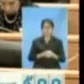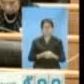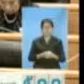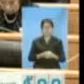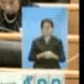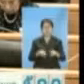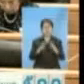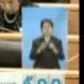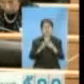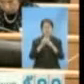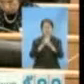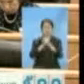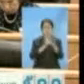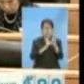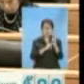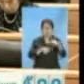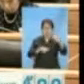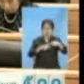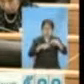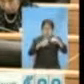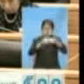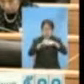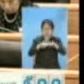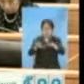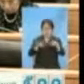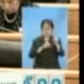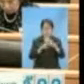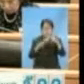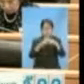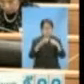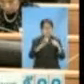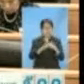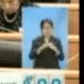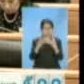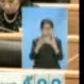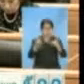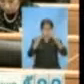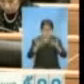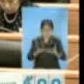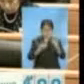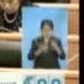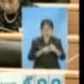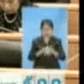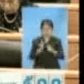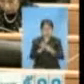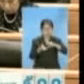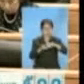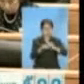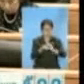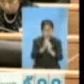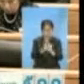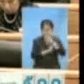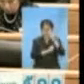นี่แค่ท่อน้ำมันแตกนะมันก็เสียหายมากมายแล้วมันจะฟื้นยากมากผมก็เป็นห่ว